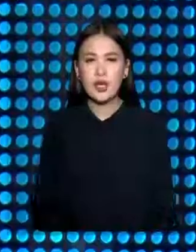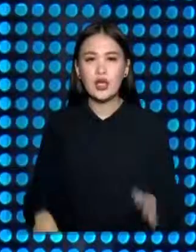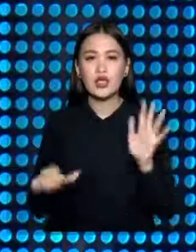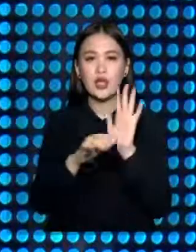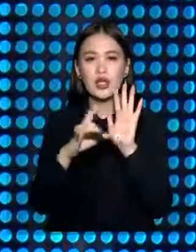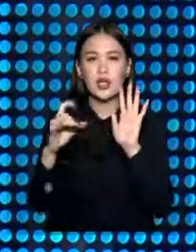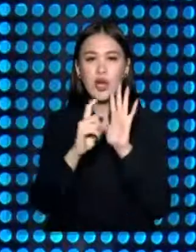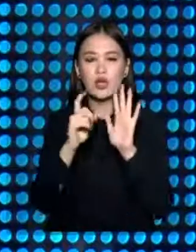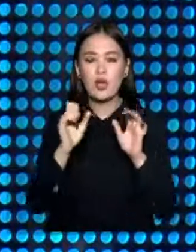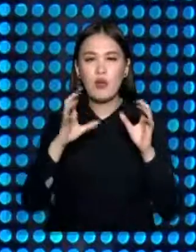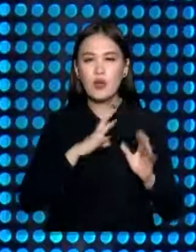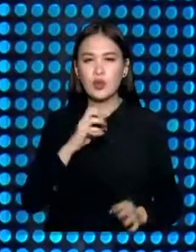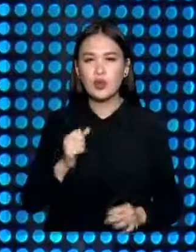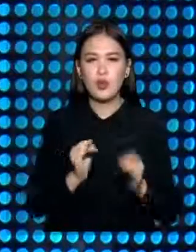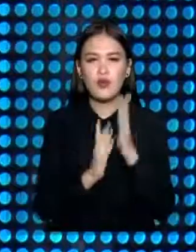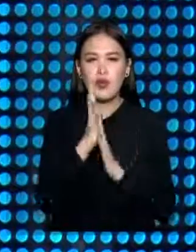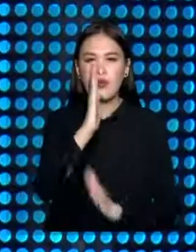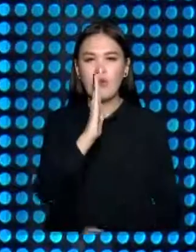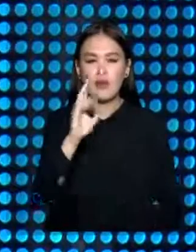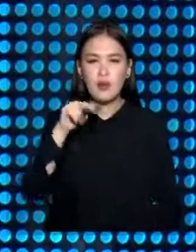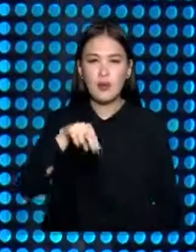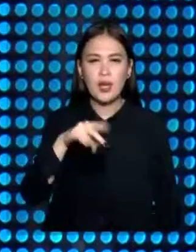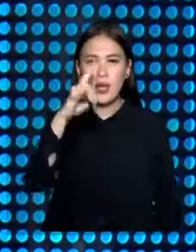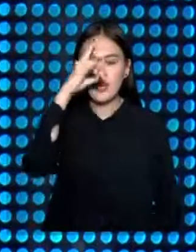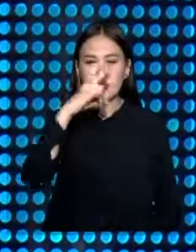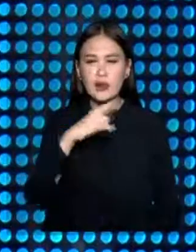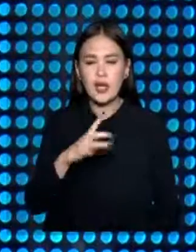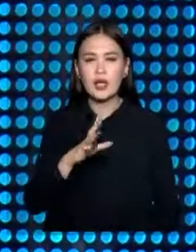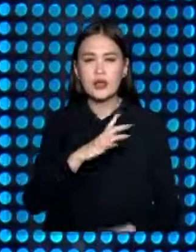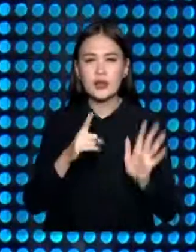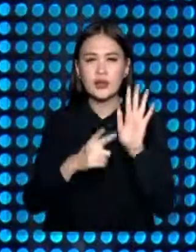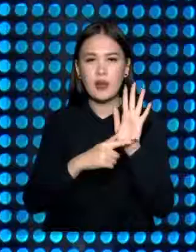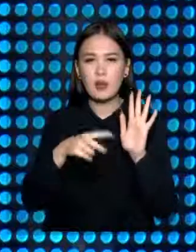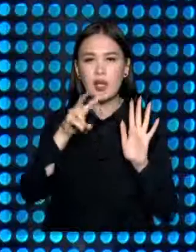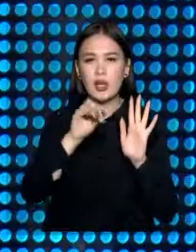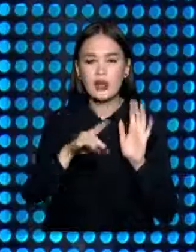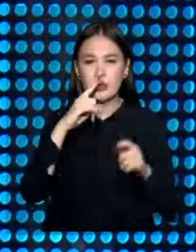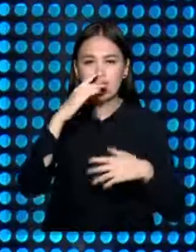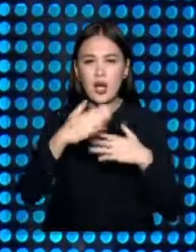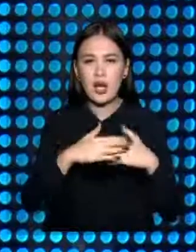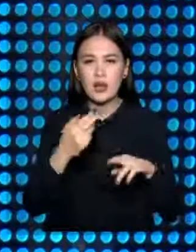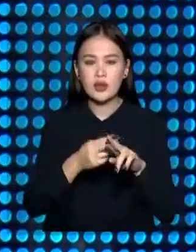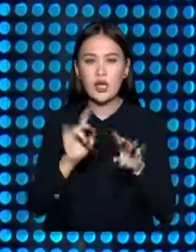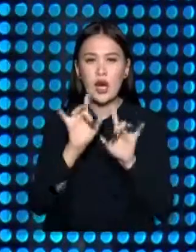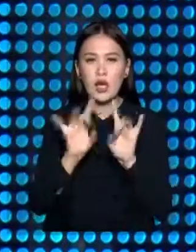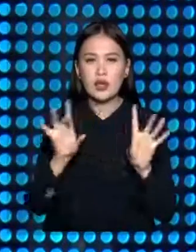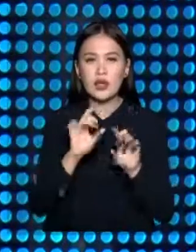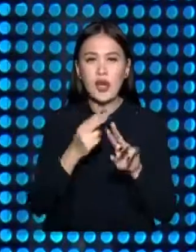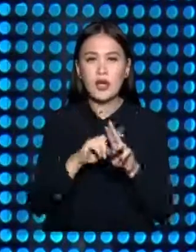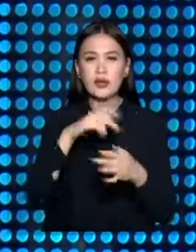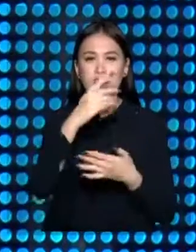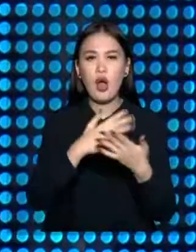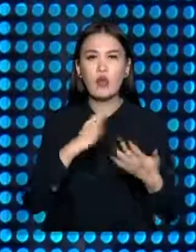6 раз может вырасти ВВП Казахстана в ближайшие 7 лет. Такой прогноз дают отечественные эксперты.